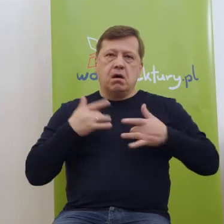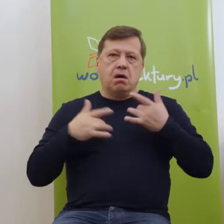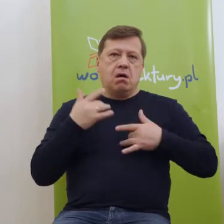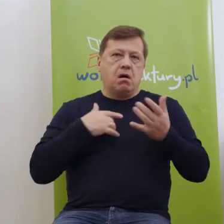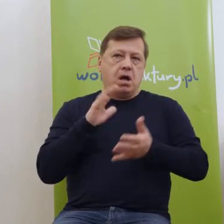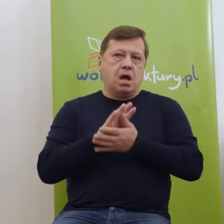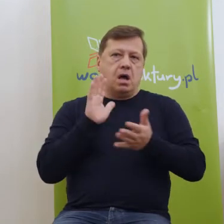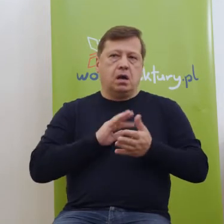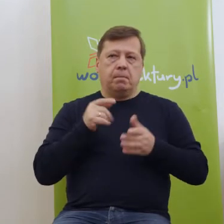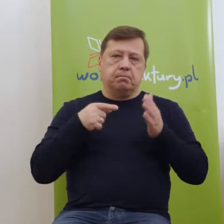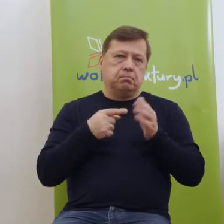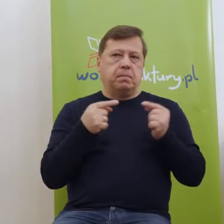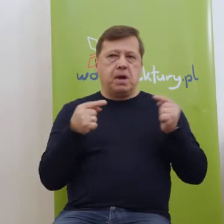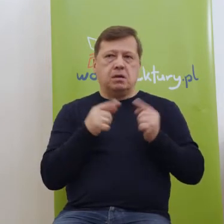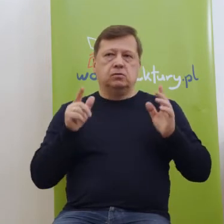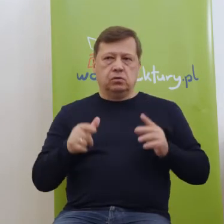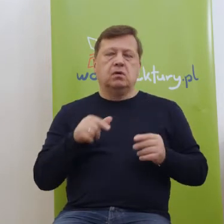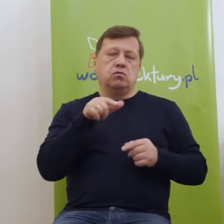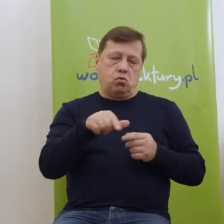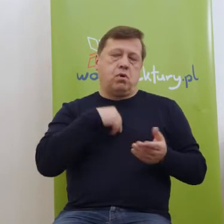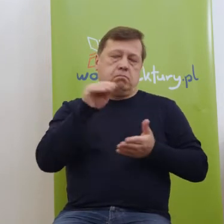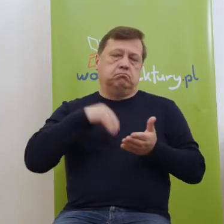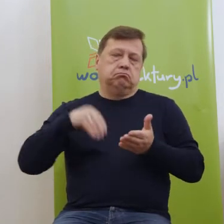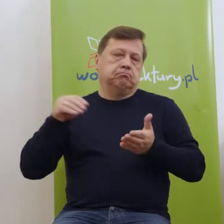naprawdę przepadam za pisaniem opowiadań.